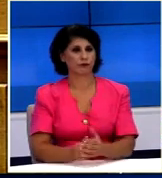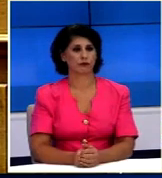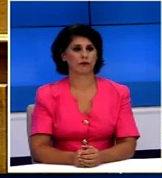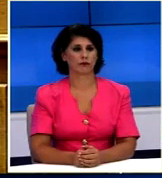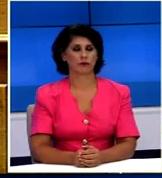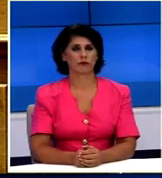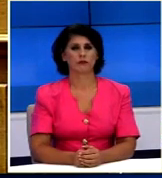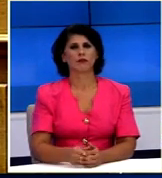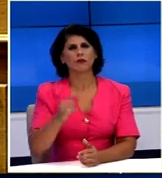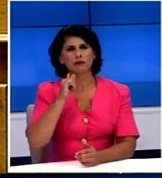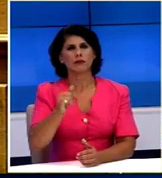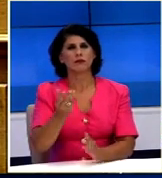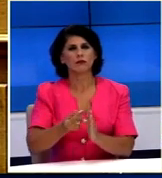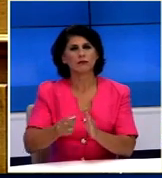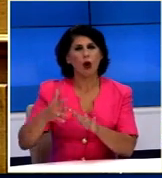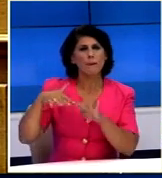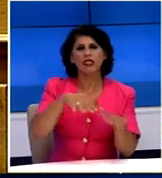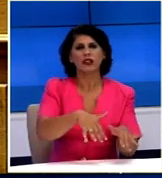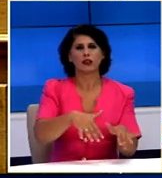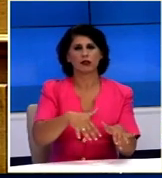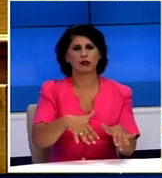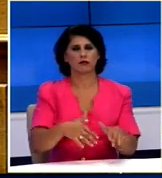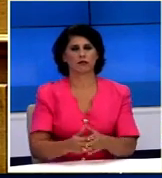που γίνεται ολοένα και πιο επιθετική,